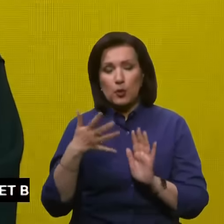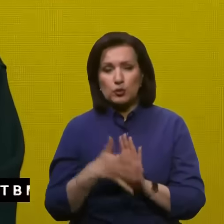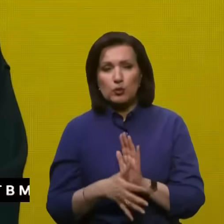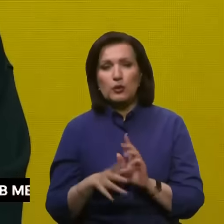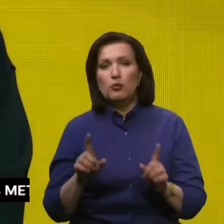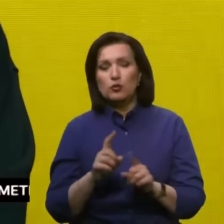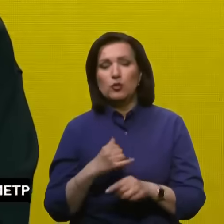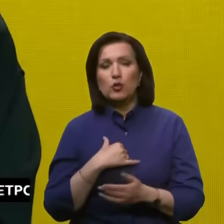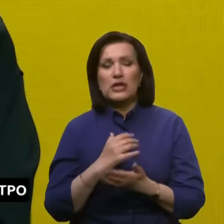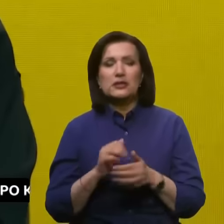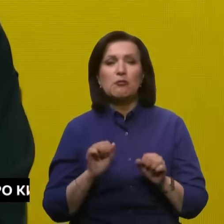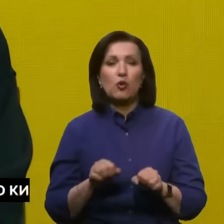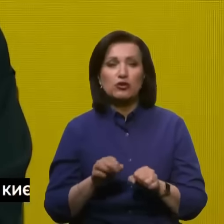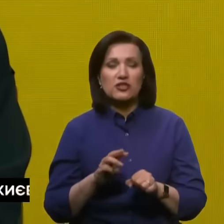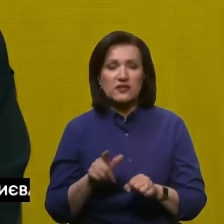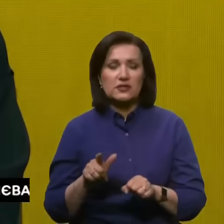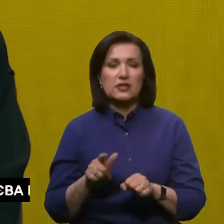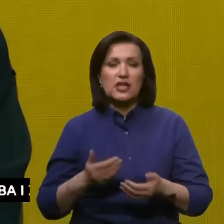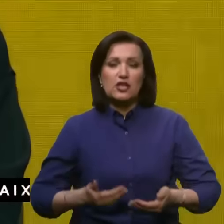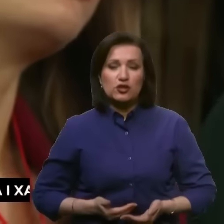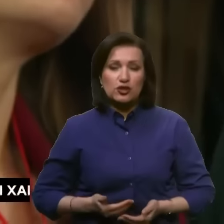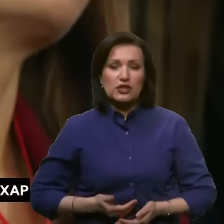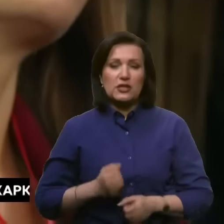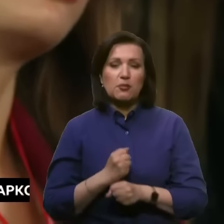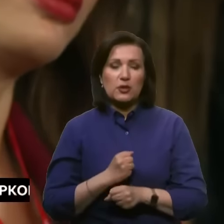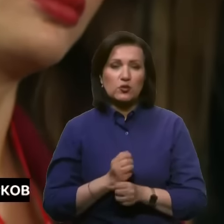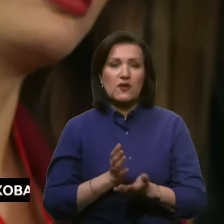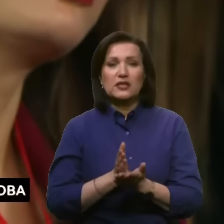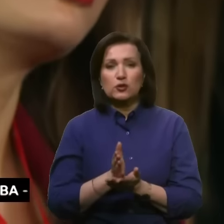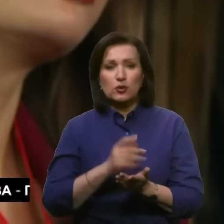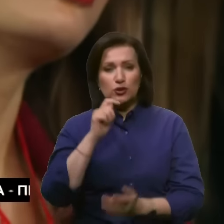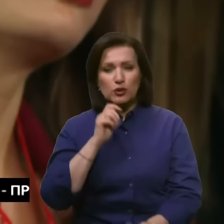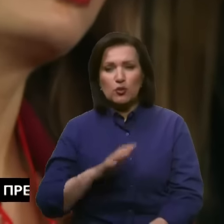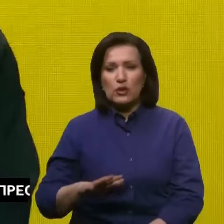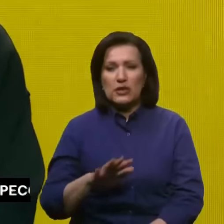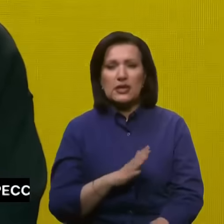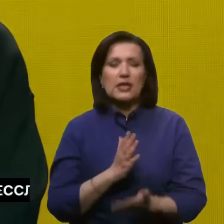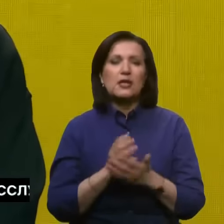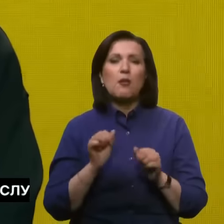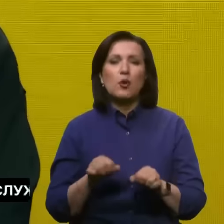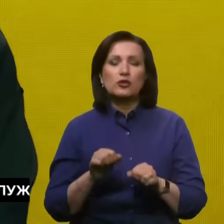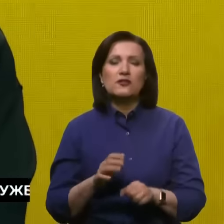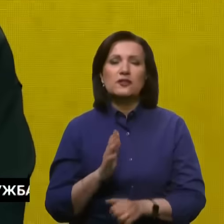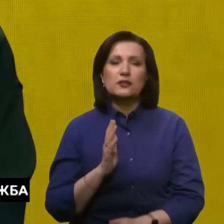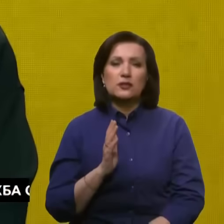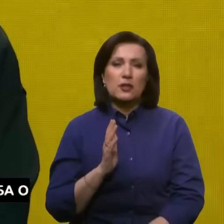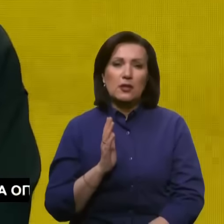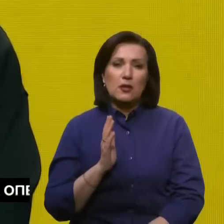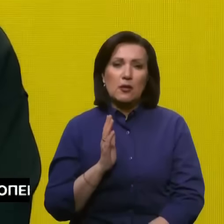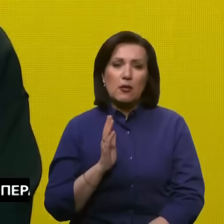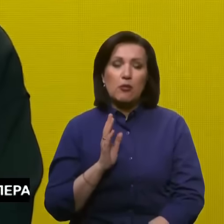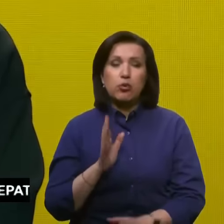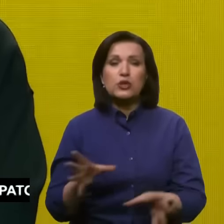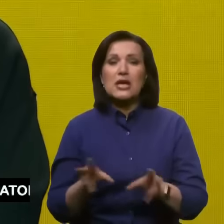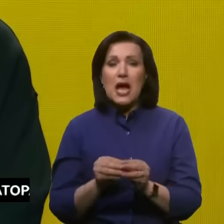розуміємо, що у нас є можливість жити, працювати, служити в Україні. Є можливість бути